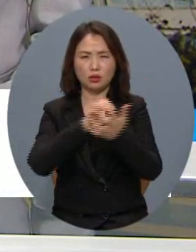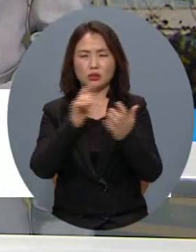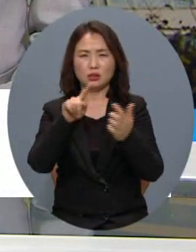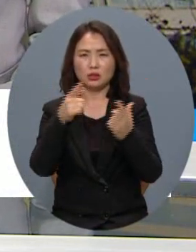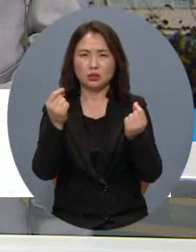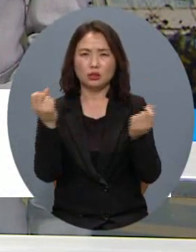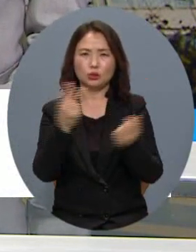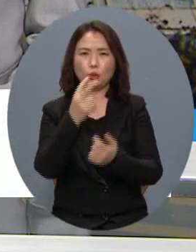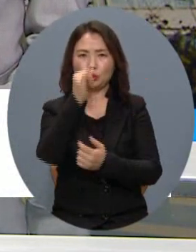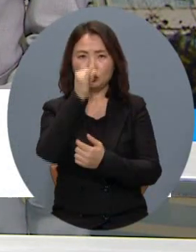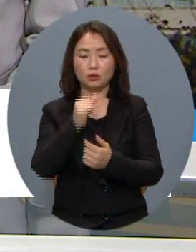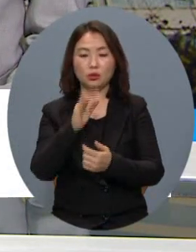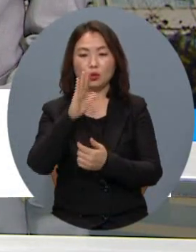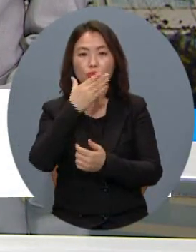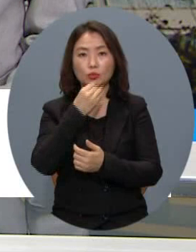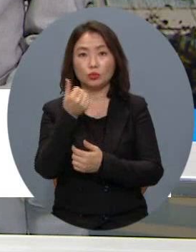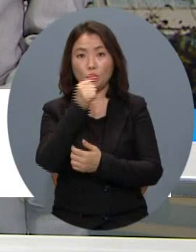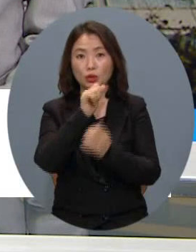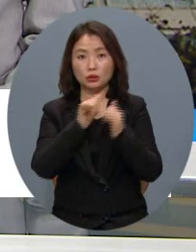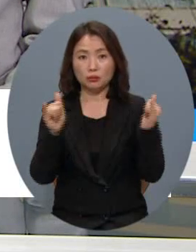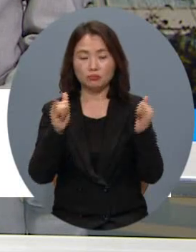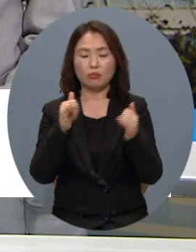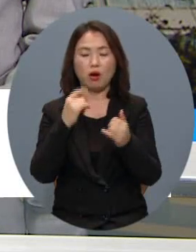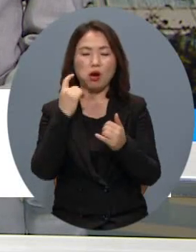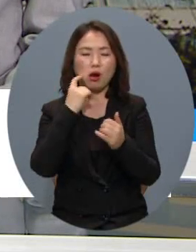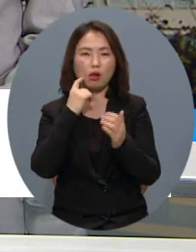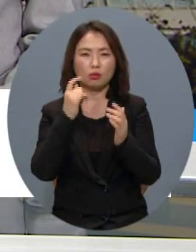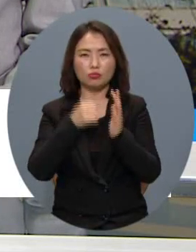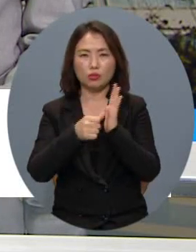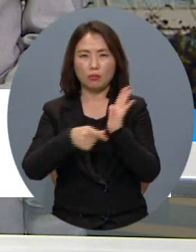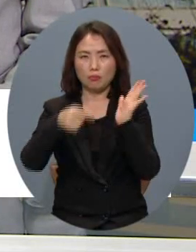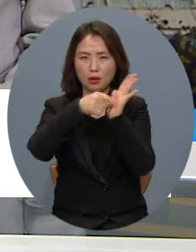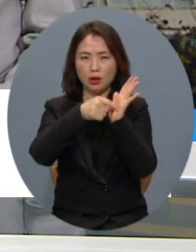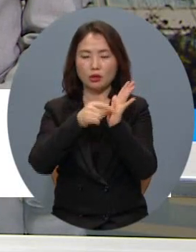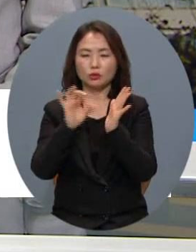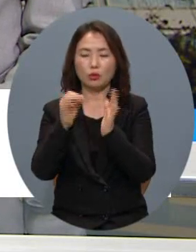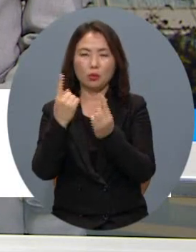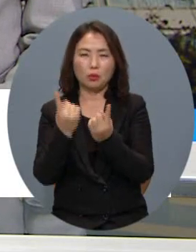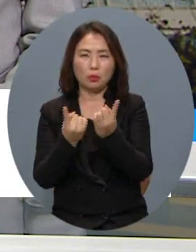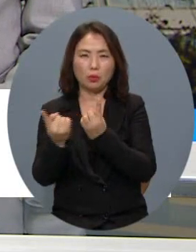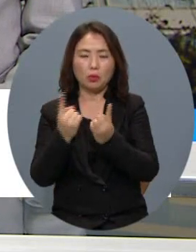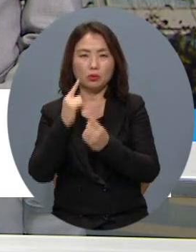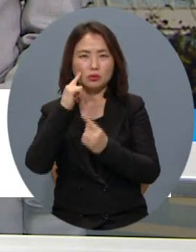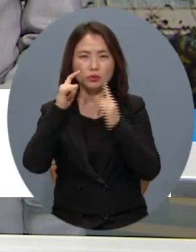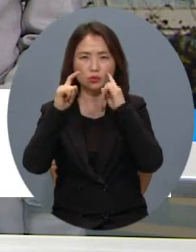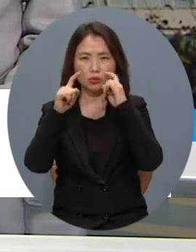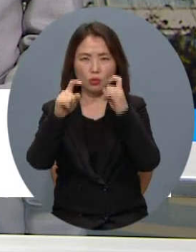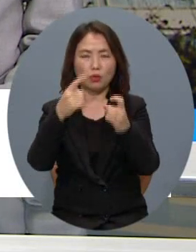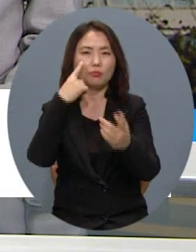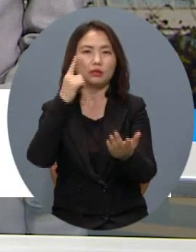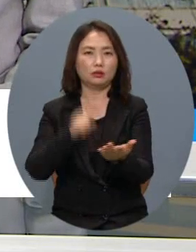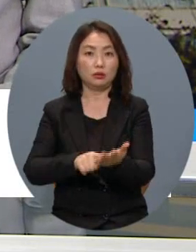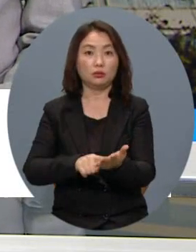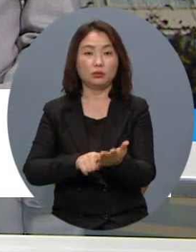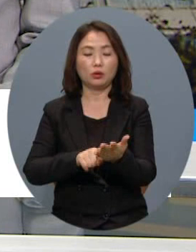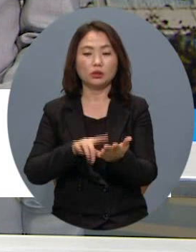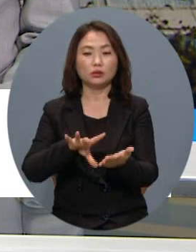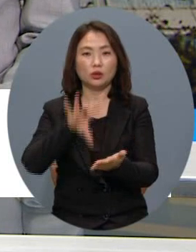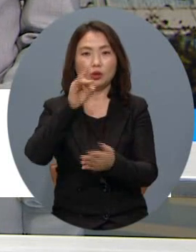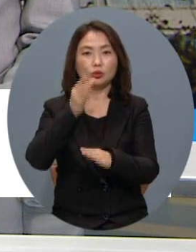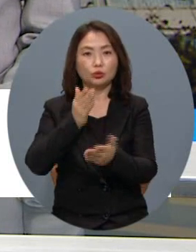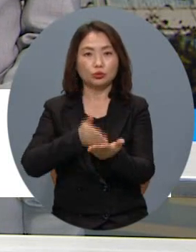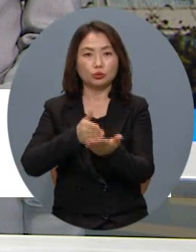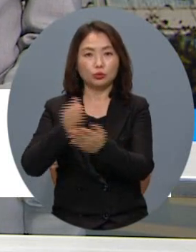아닙니다. 부동산 중개업소가 허위 매물을 올려놓고 시세를 조종하는 의혹도 취재로 드러났습니다. 오늘 첫